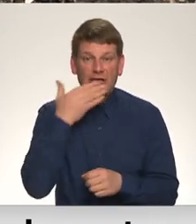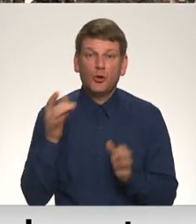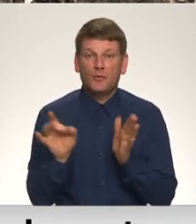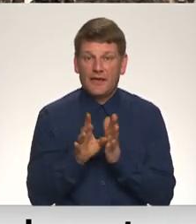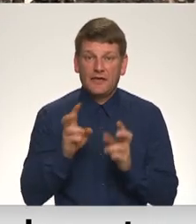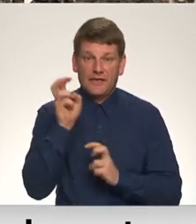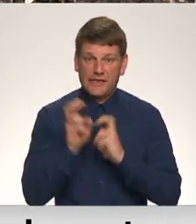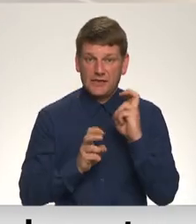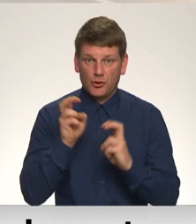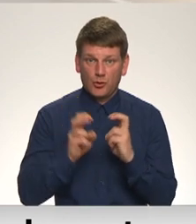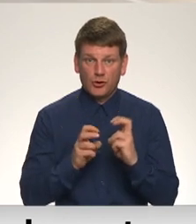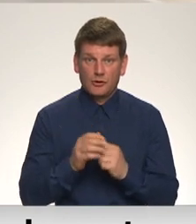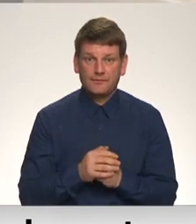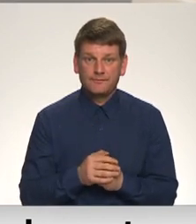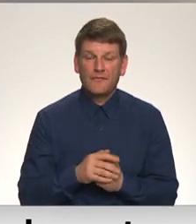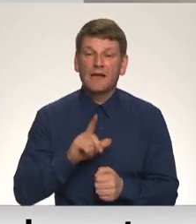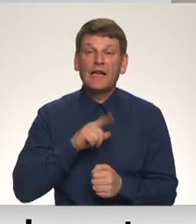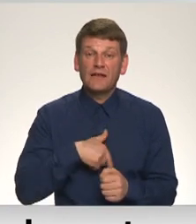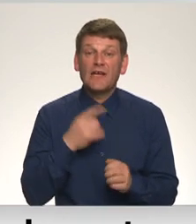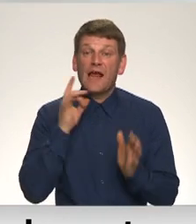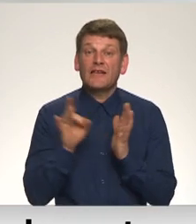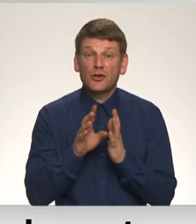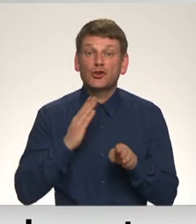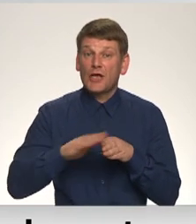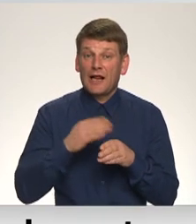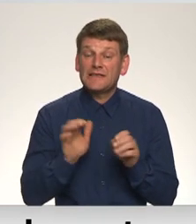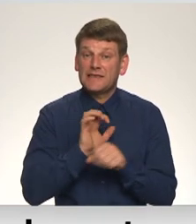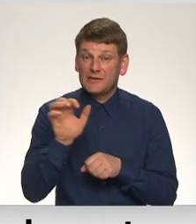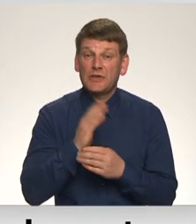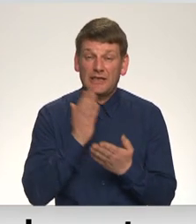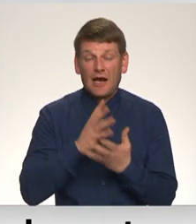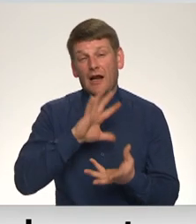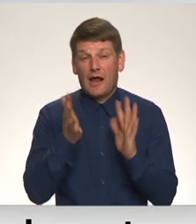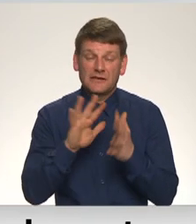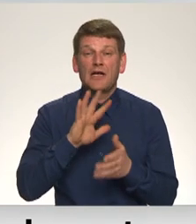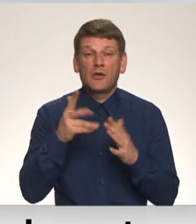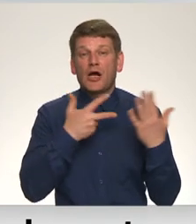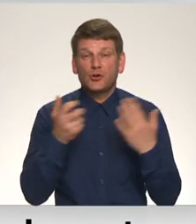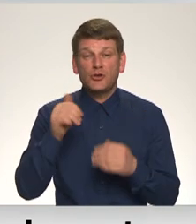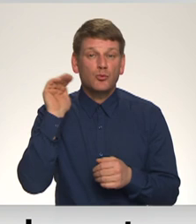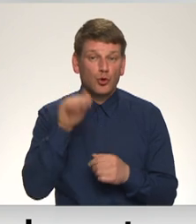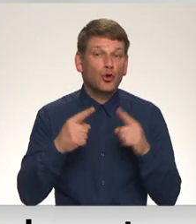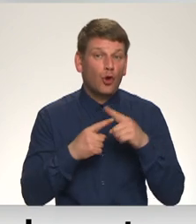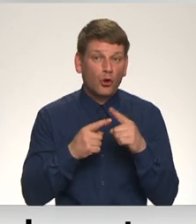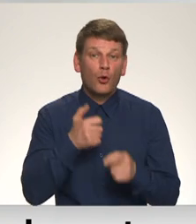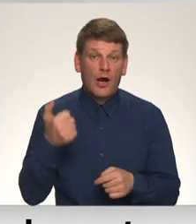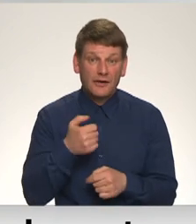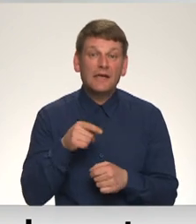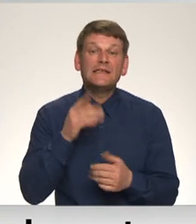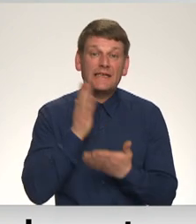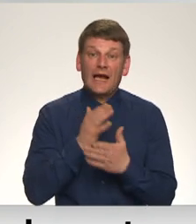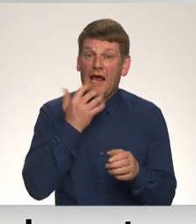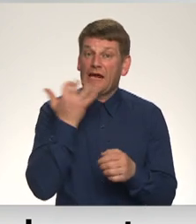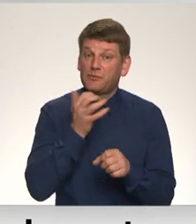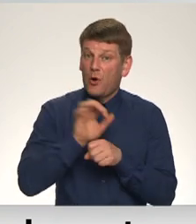enerģijas ražošanu. Latvijas enerģetiskās šķeldes eksports tiek lēsts ap 800 tūkstošiem tonnu gadā. Tiek